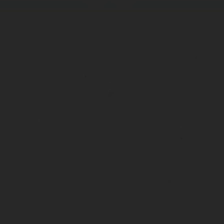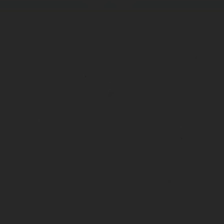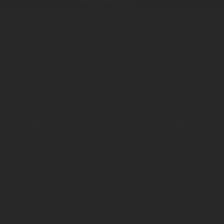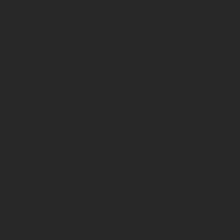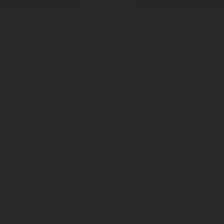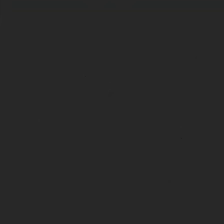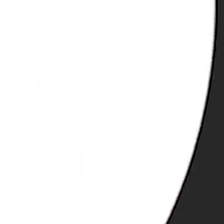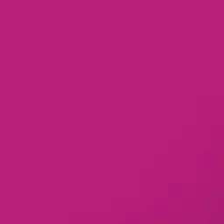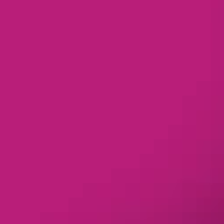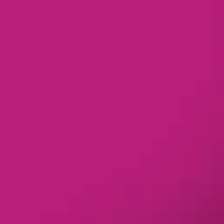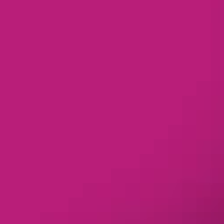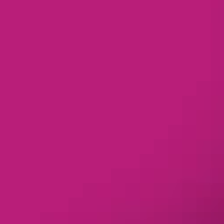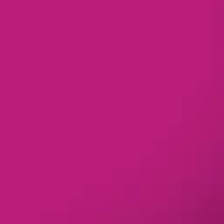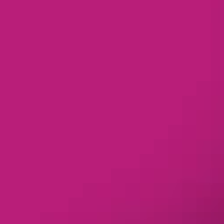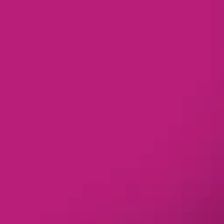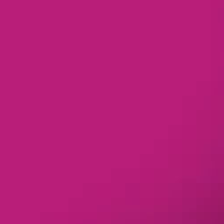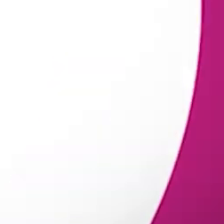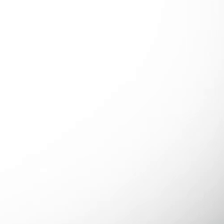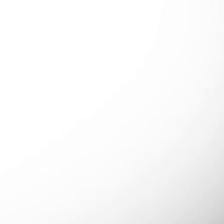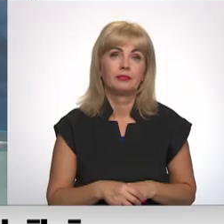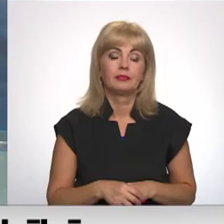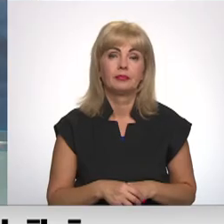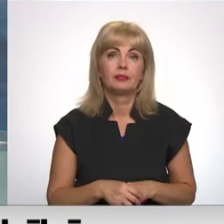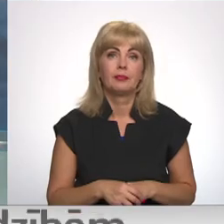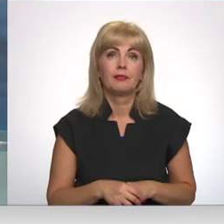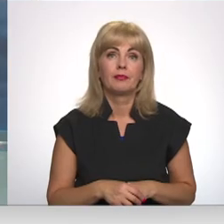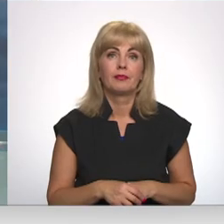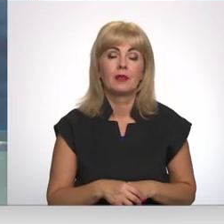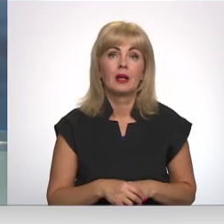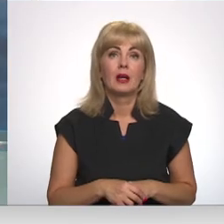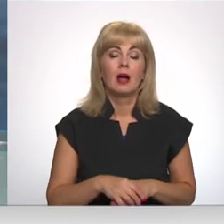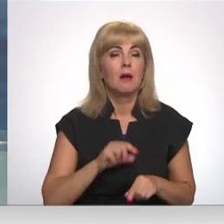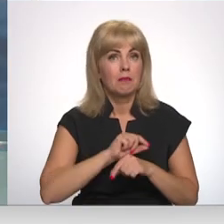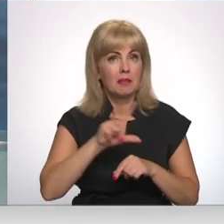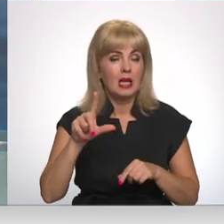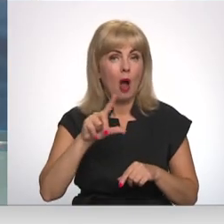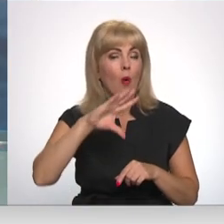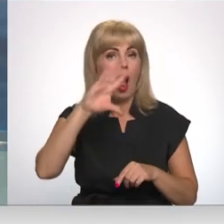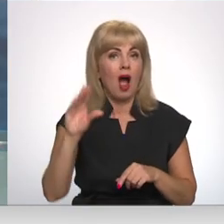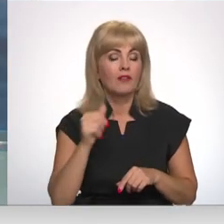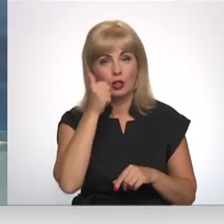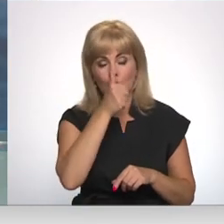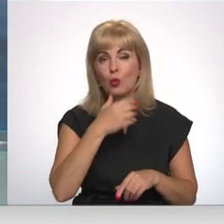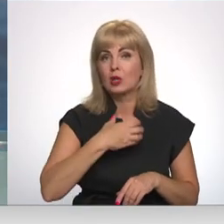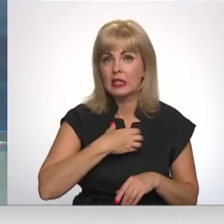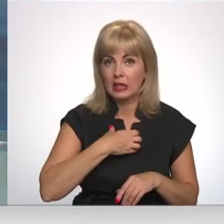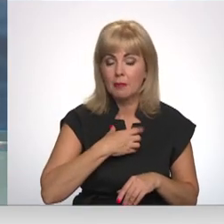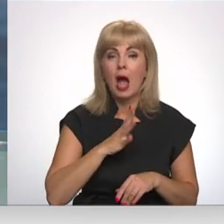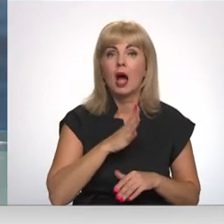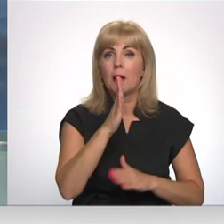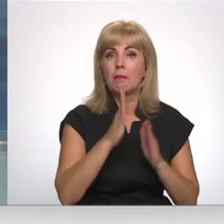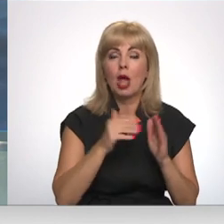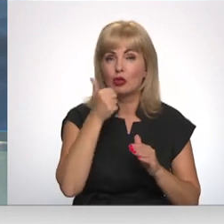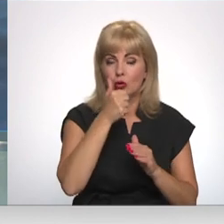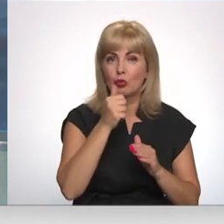Re, viss ēters ir te! Pieaugusi Āfrikas cūku mēra izplatība, arī meža cūku kļuvis